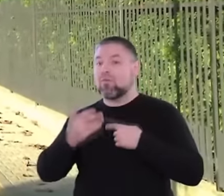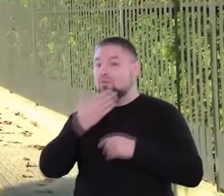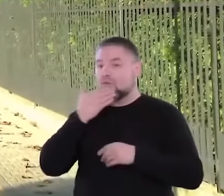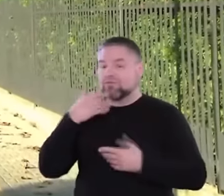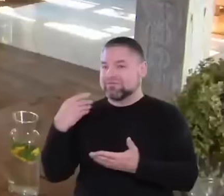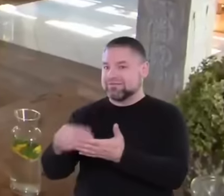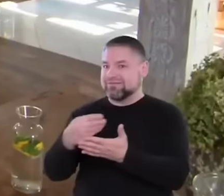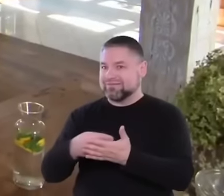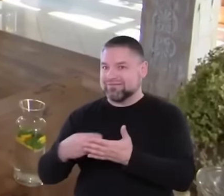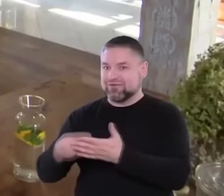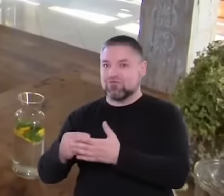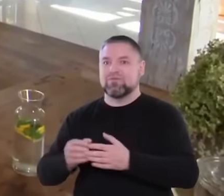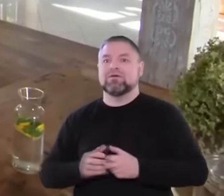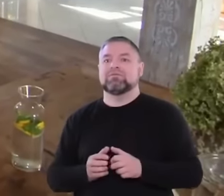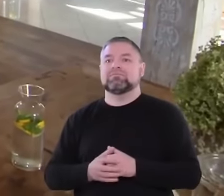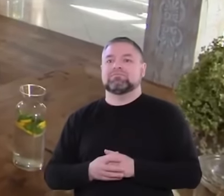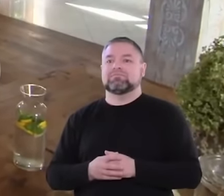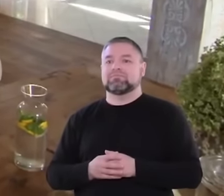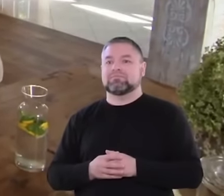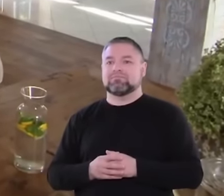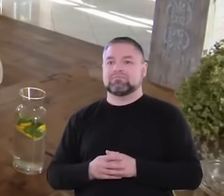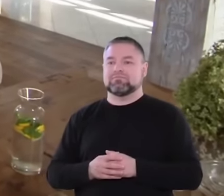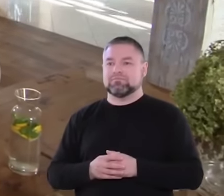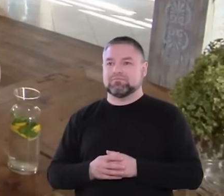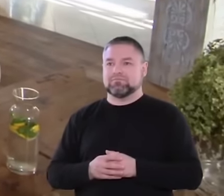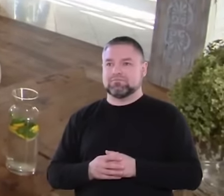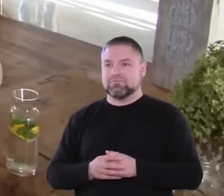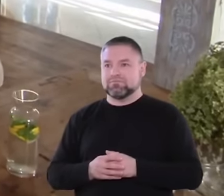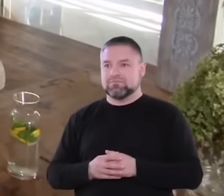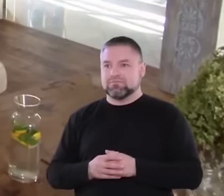popołudnie zakupami z ukochaną. No, no, nie powiem